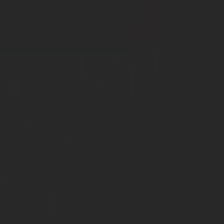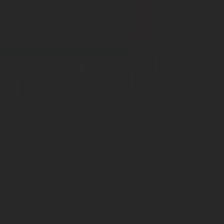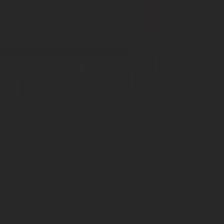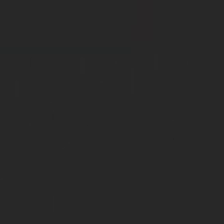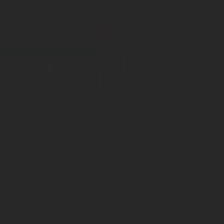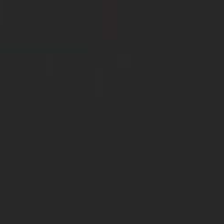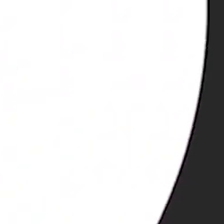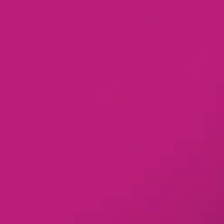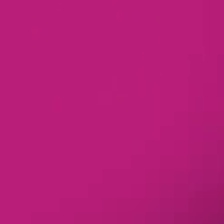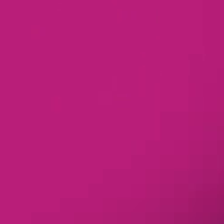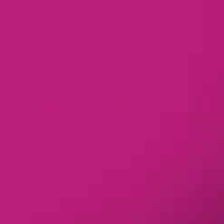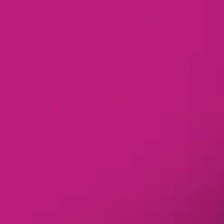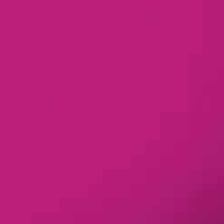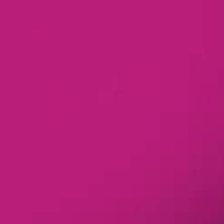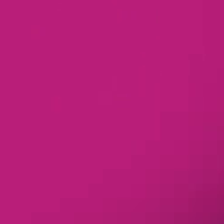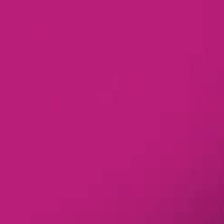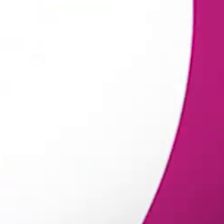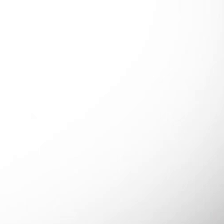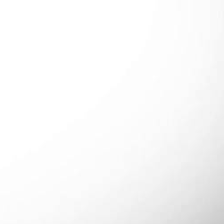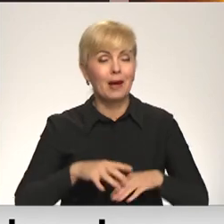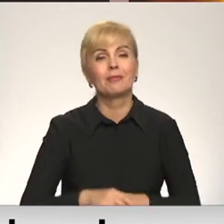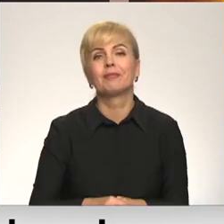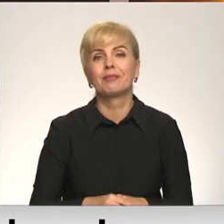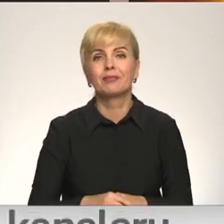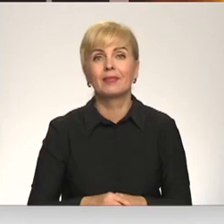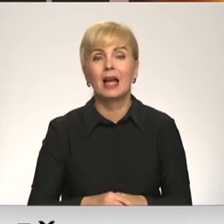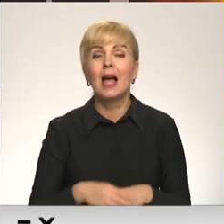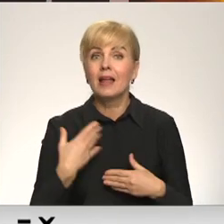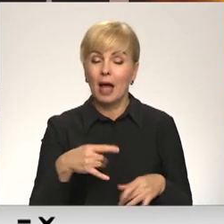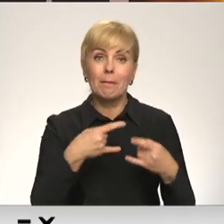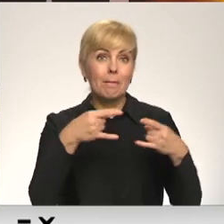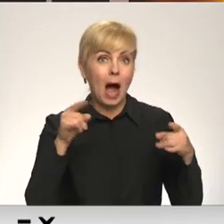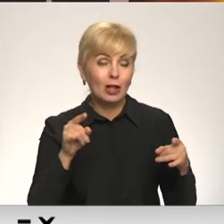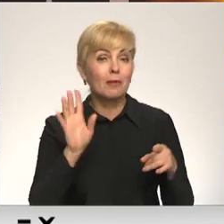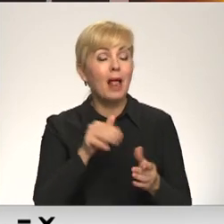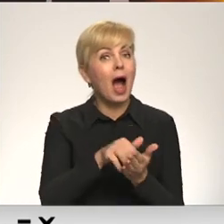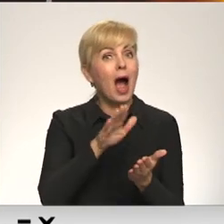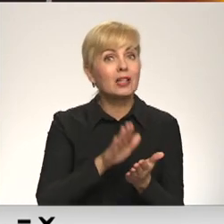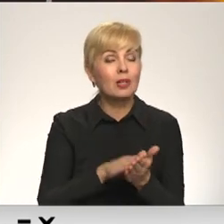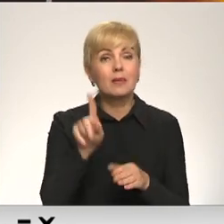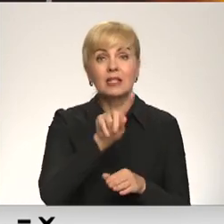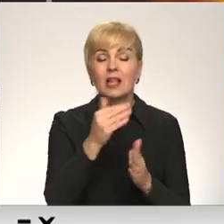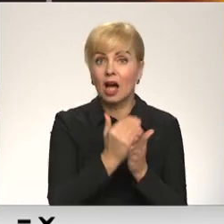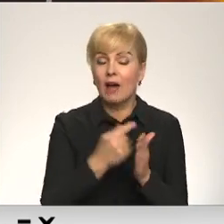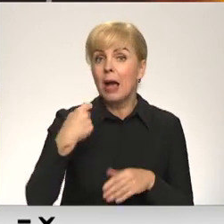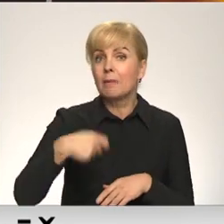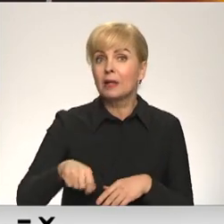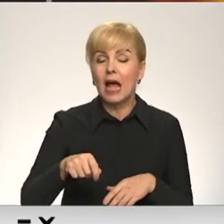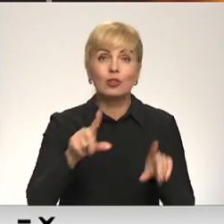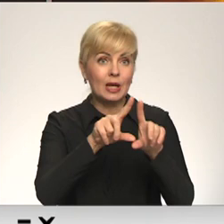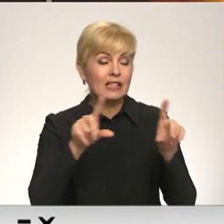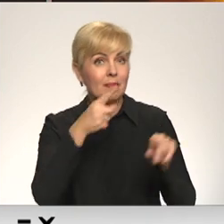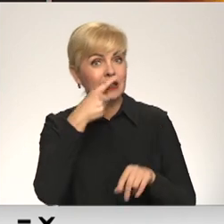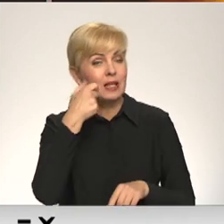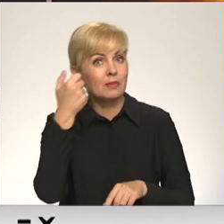Re, viss ēters ir te! Jā, tas panorāmā, bet lai atzīmētu Satversmes un prezidenta institūcijas